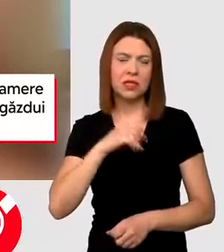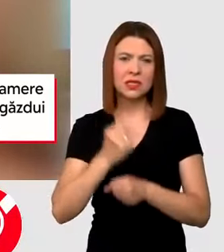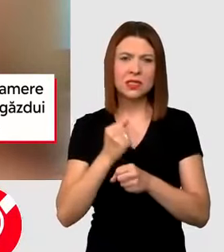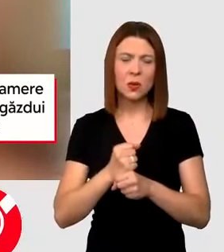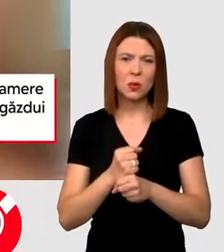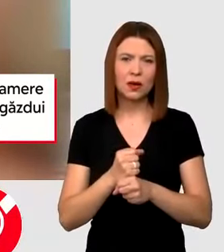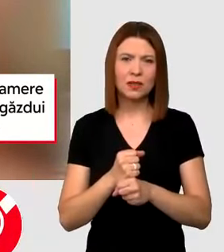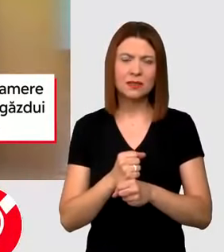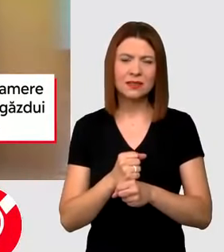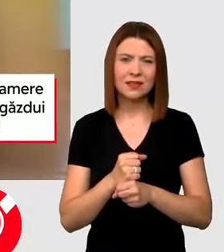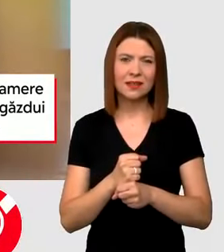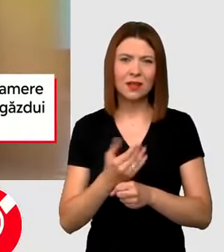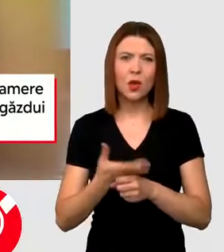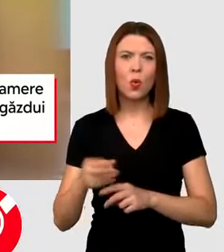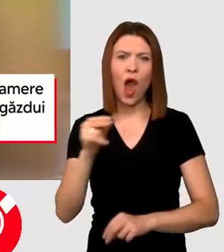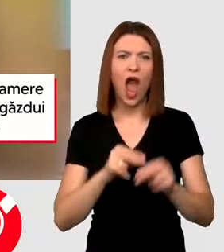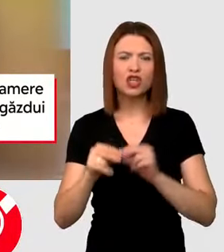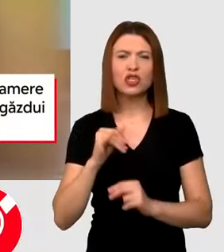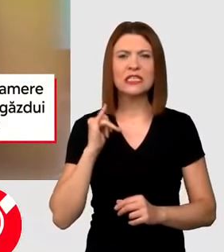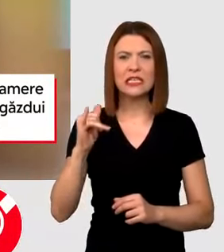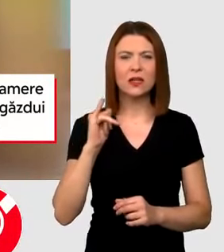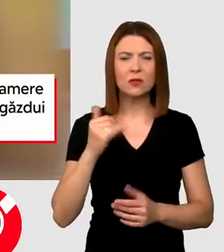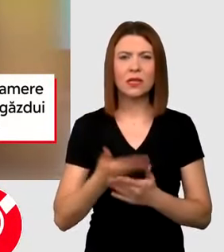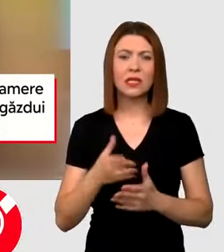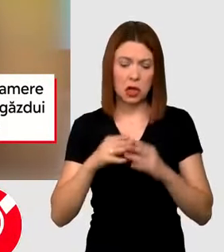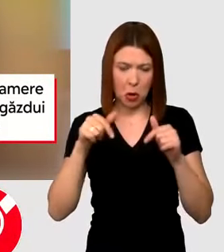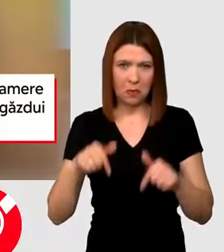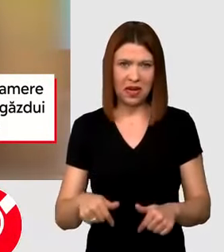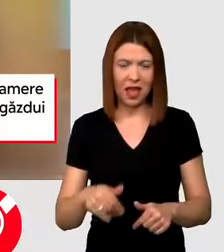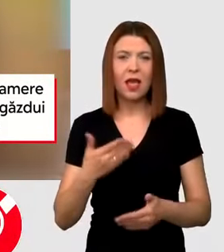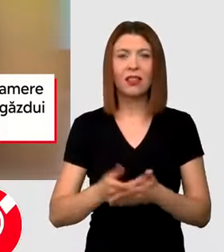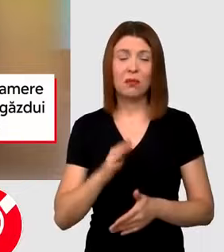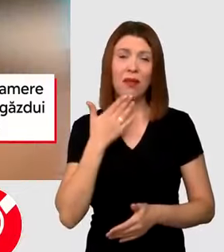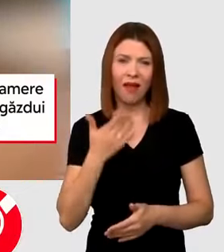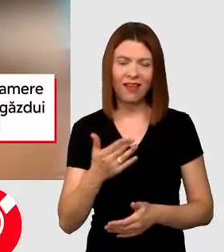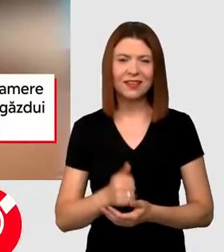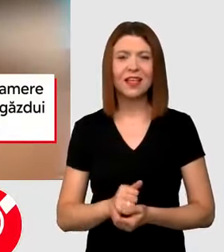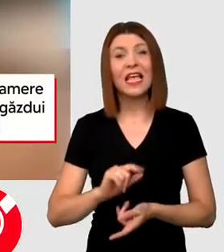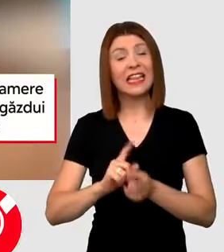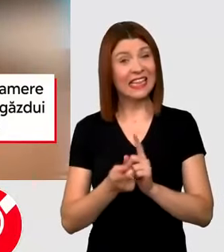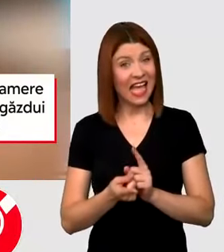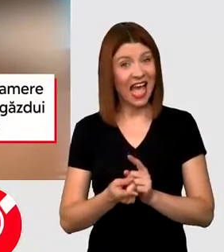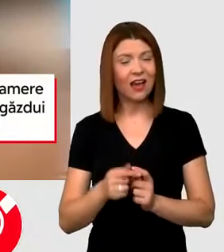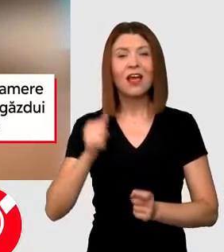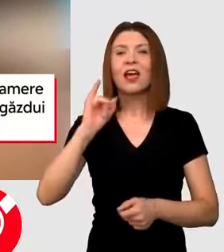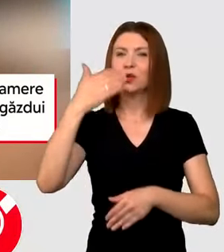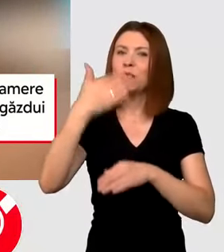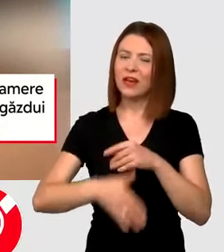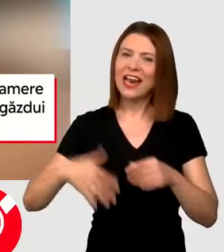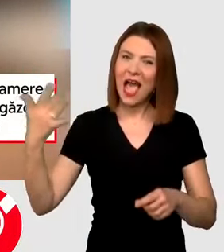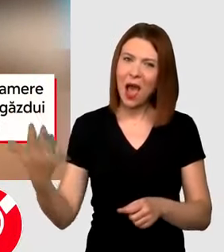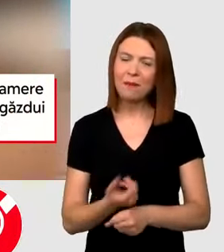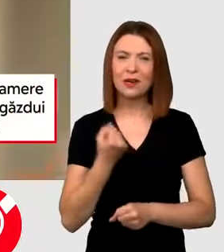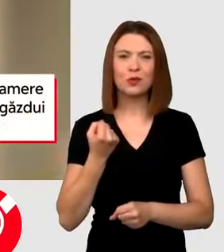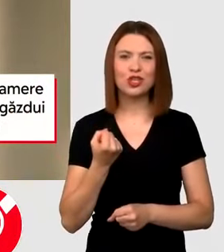lucreze cu agenții de turism, mai ales din România, din păcate, însă într-un final am reușit